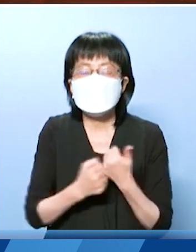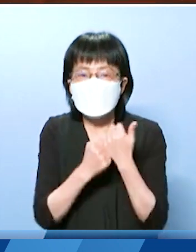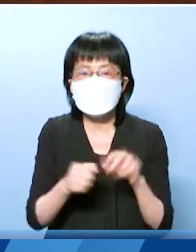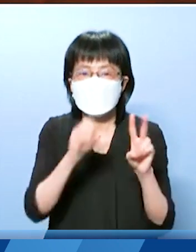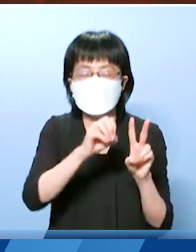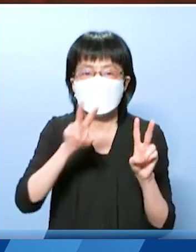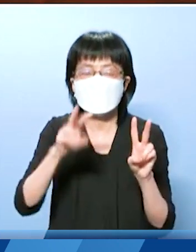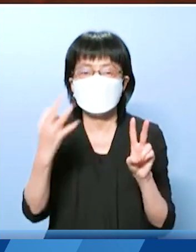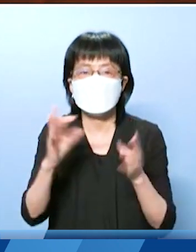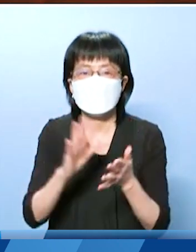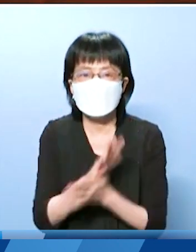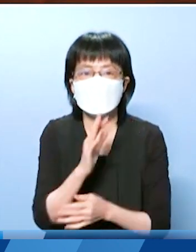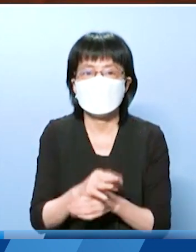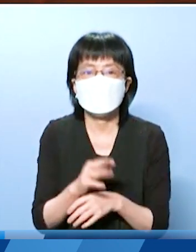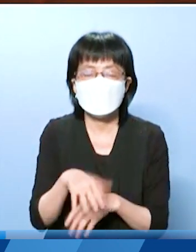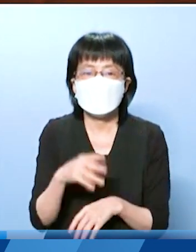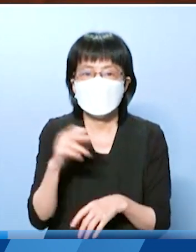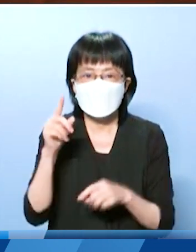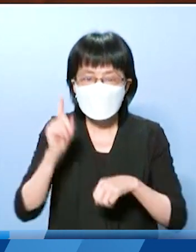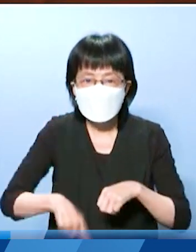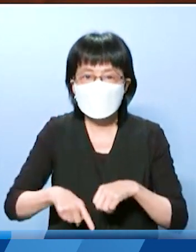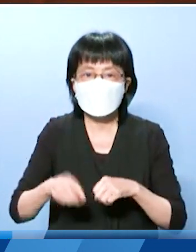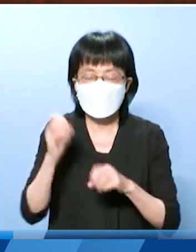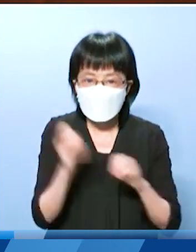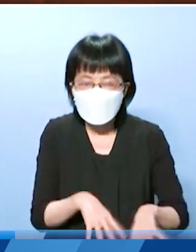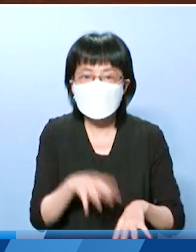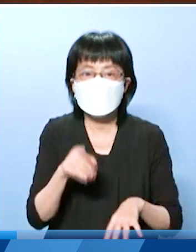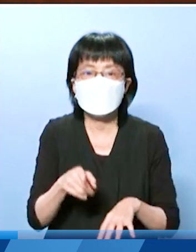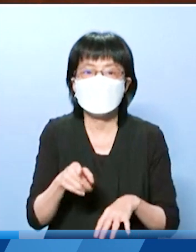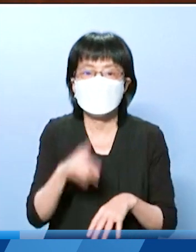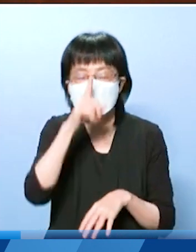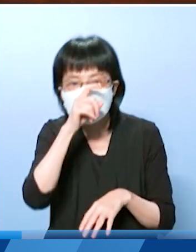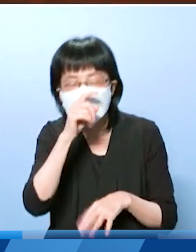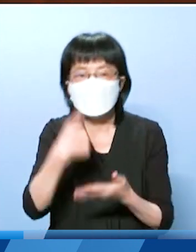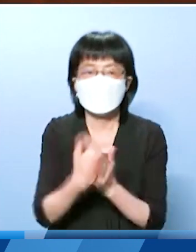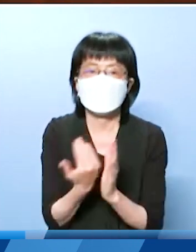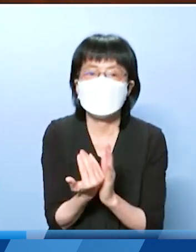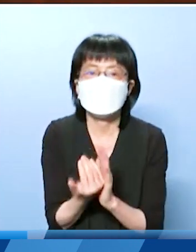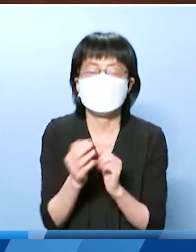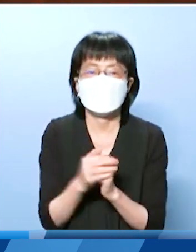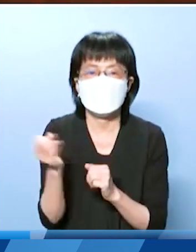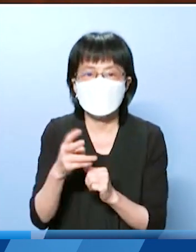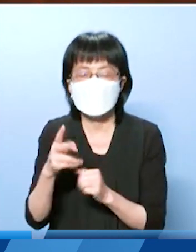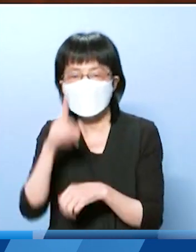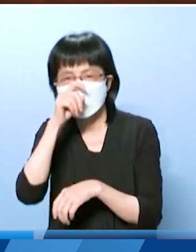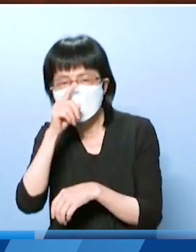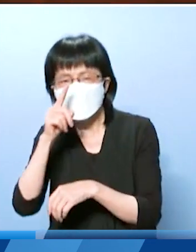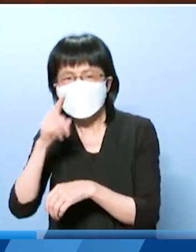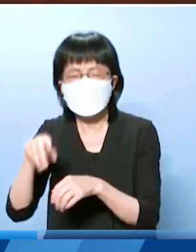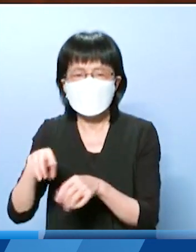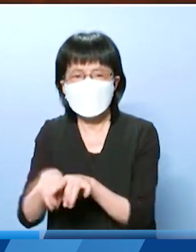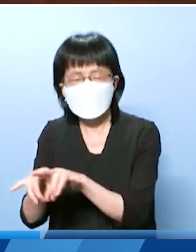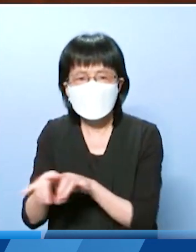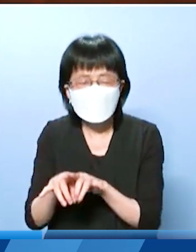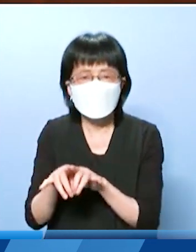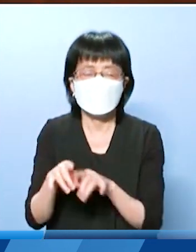實施首階段的管制即棄塑膠餐具的計劃，以及管制其他即棄塑膠製品。委